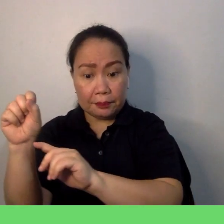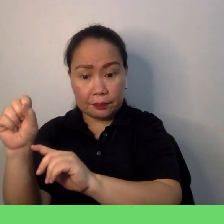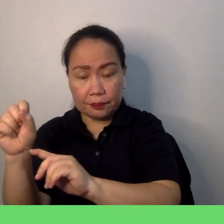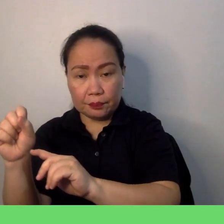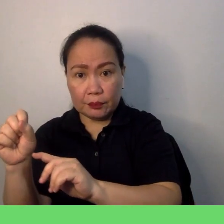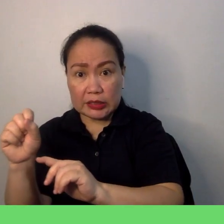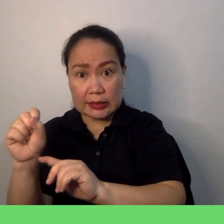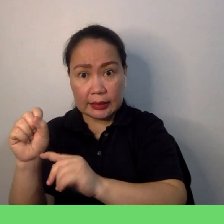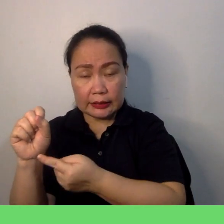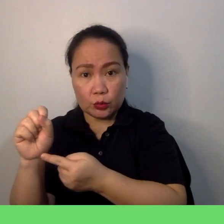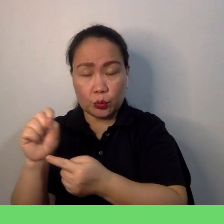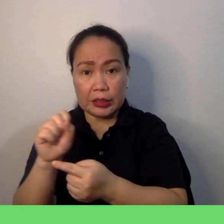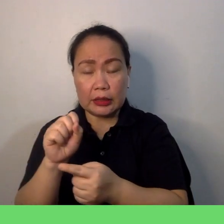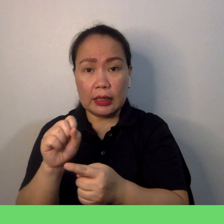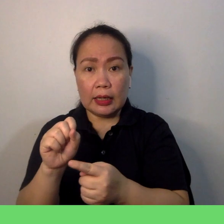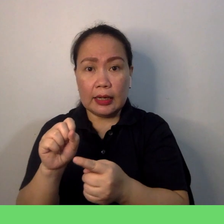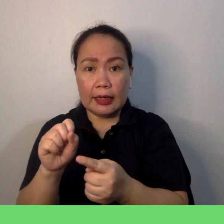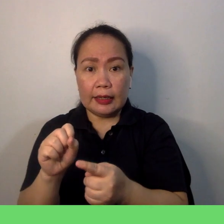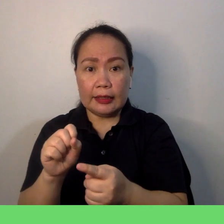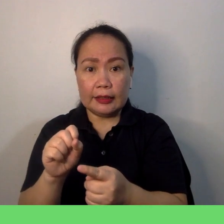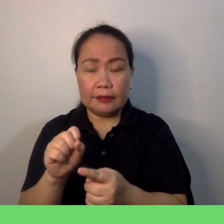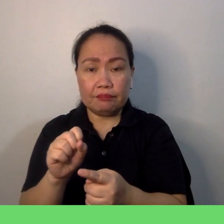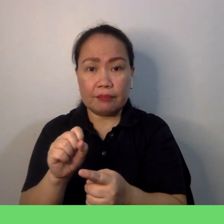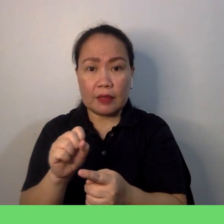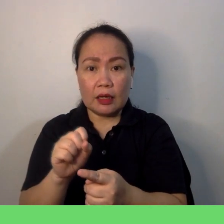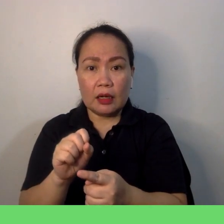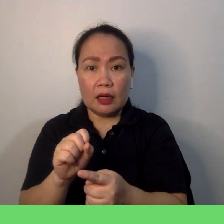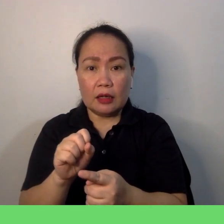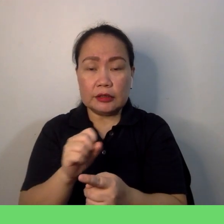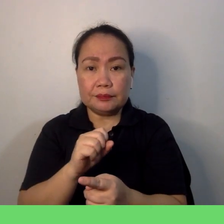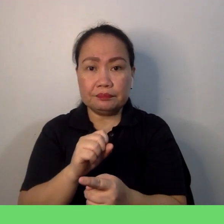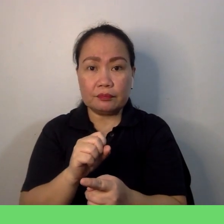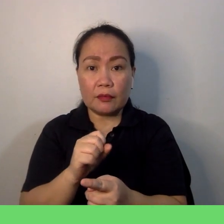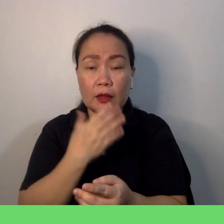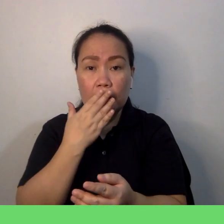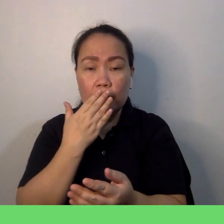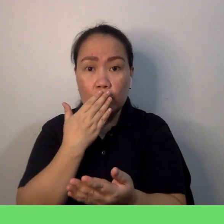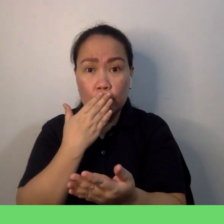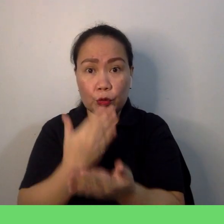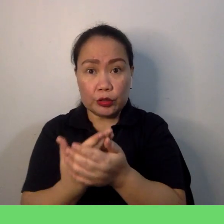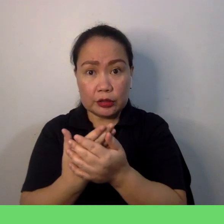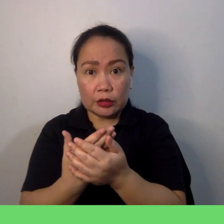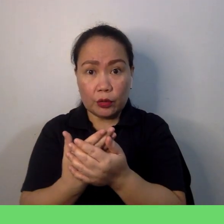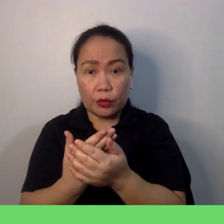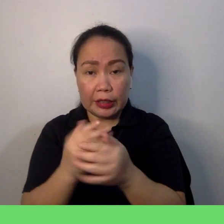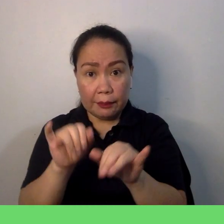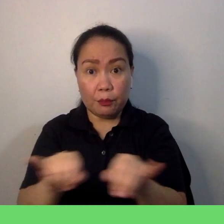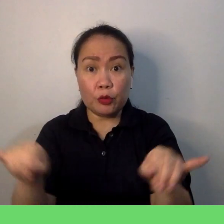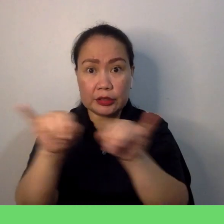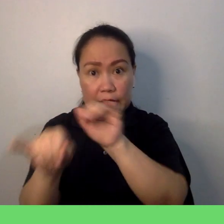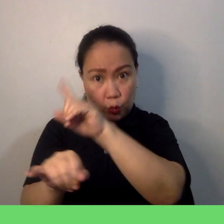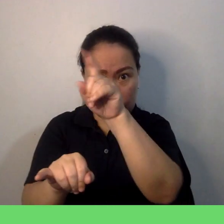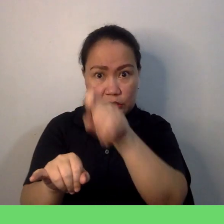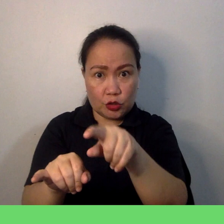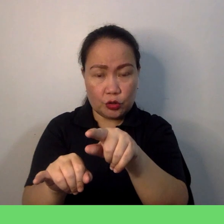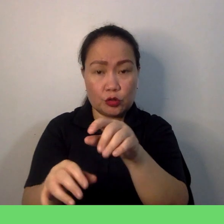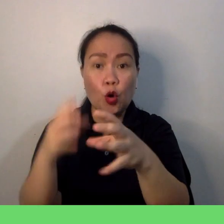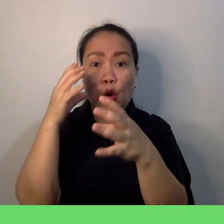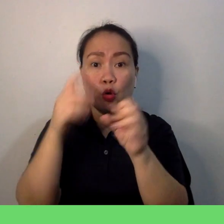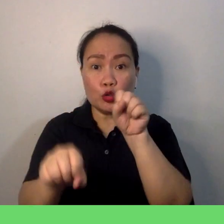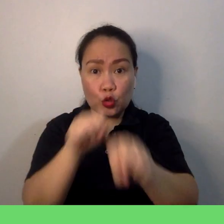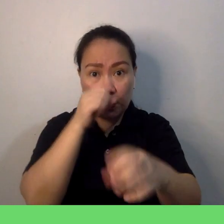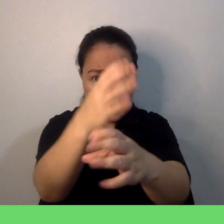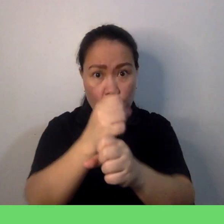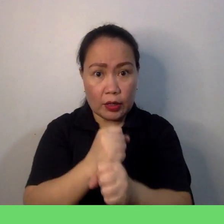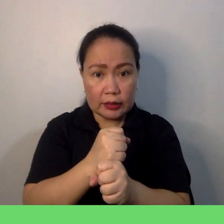gusto nating hanapan ng solution or answer. So, it must be reliable. It must be a relevant data only.